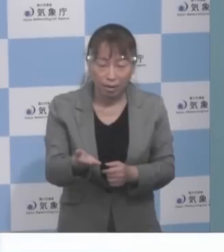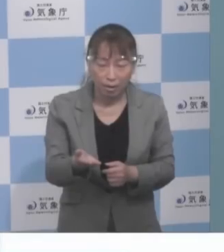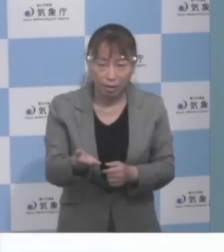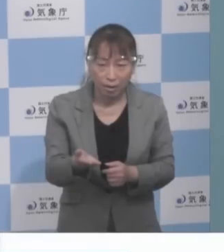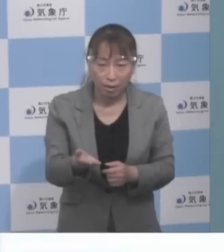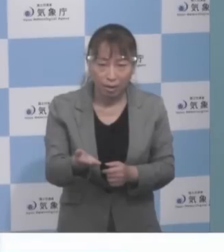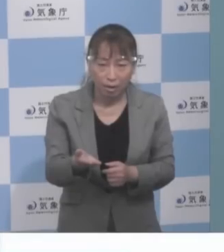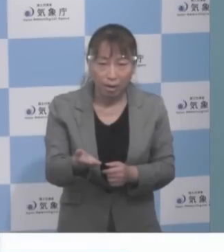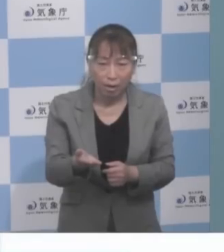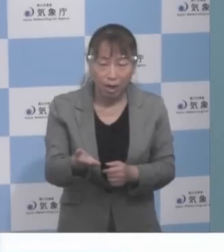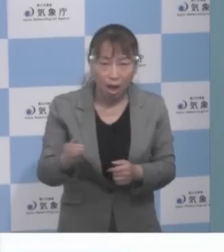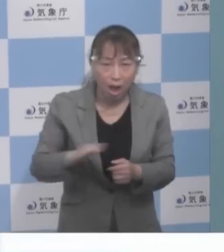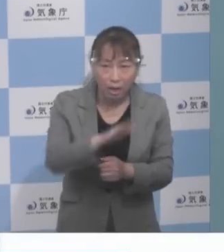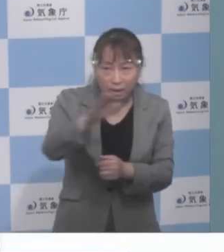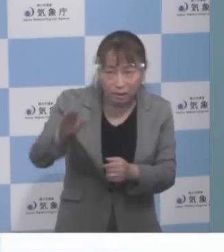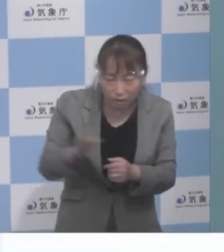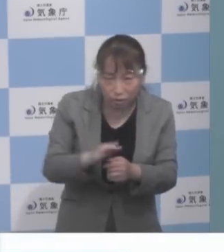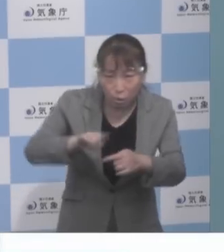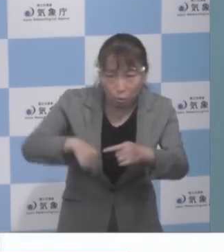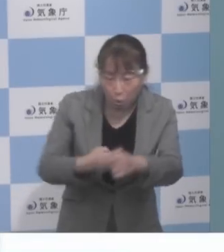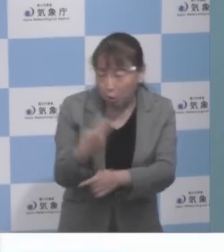気象庁で監視しております、